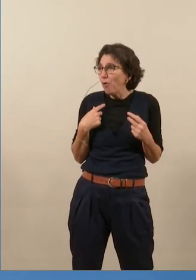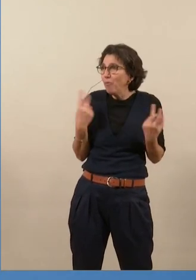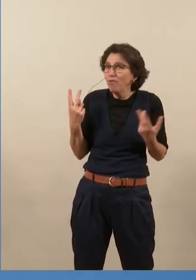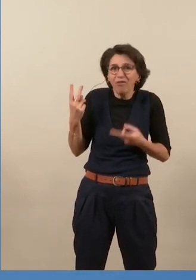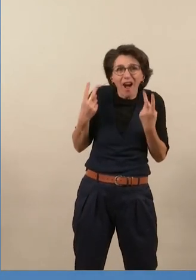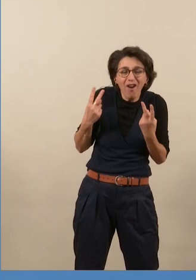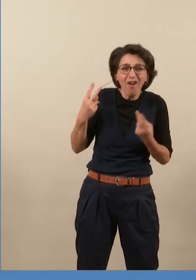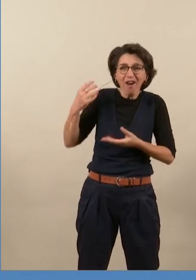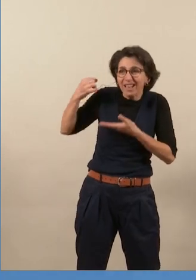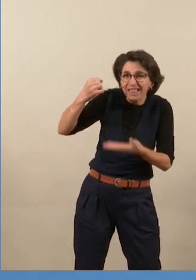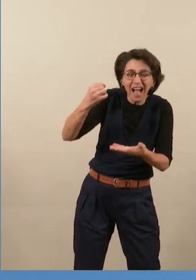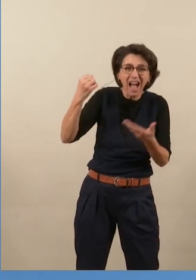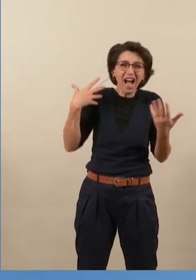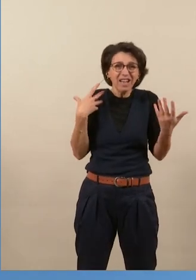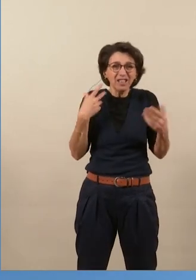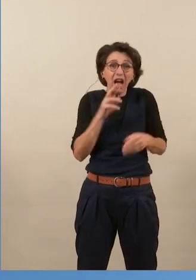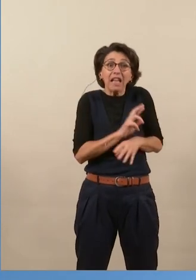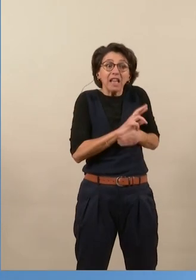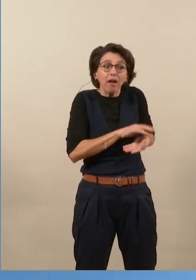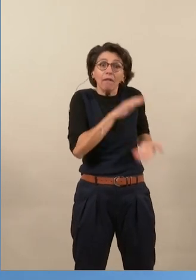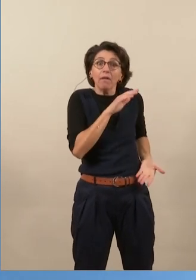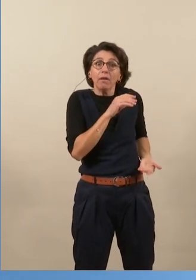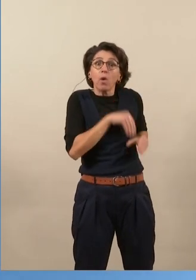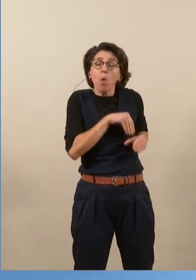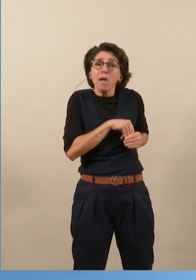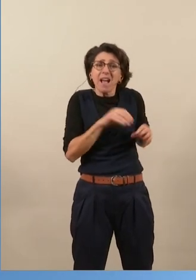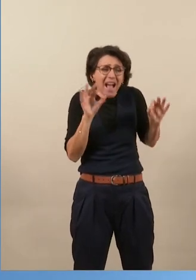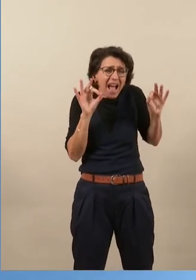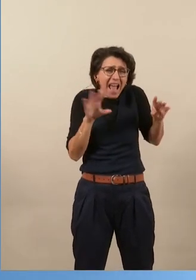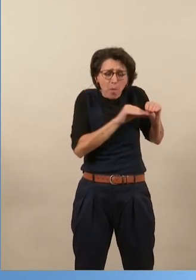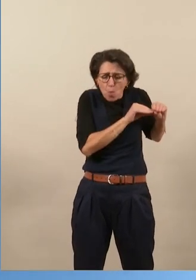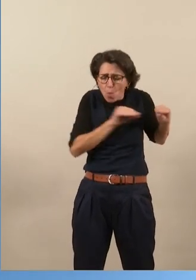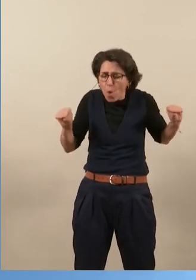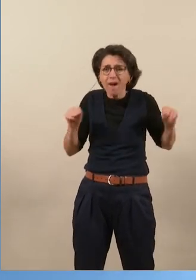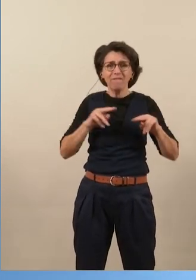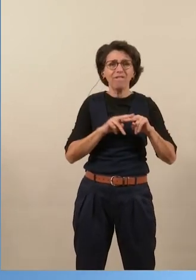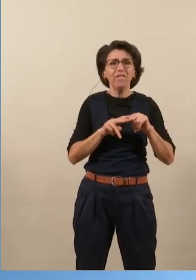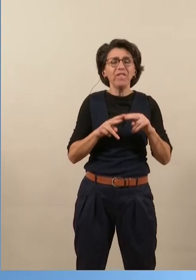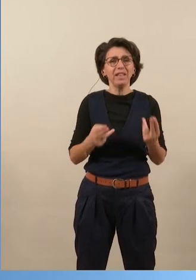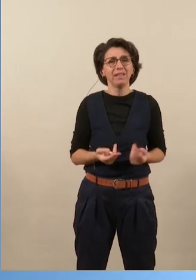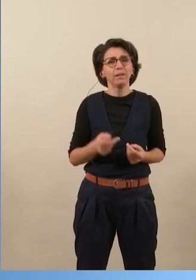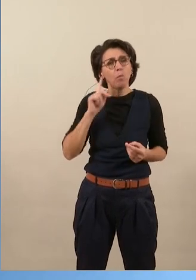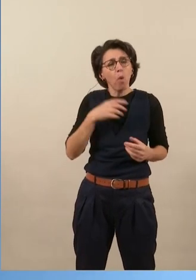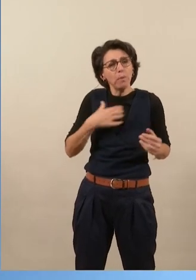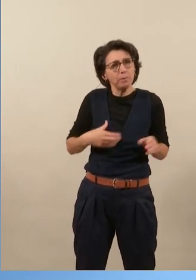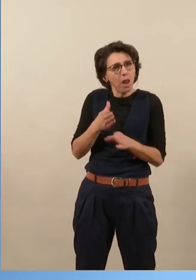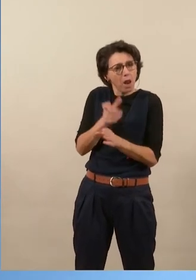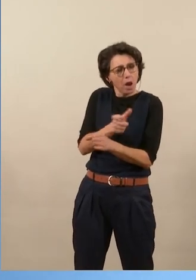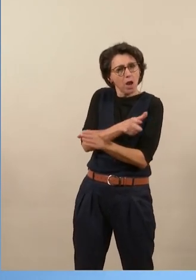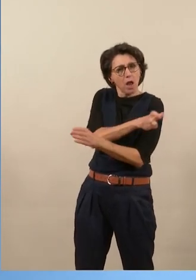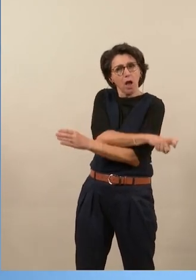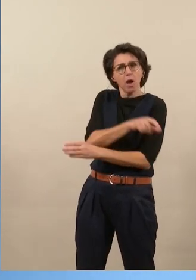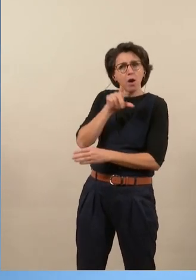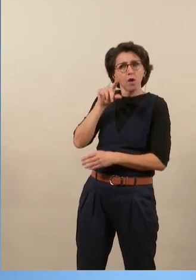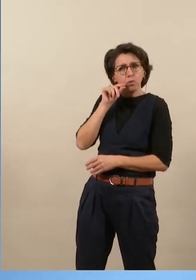foncière un vaste espace de respiration que c'estje car les municipalités précédentes Hubert dubedou